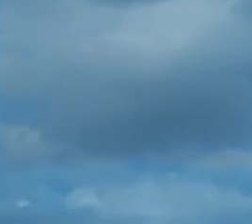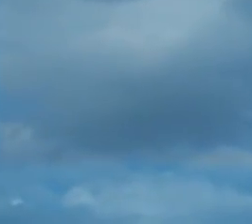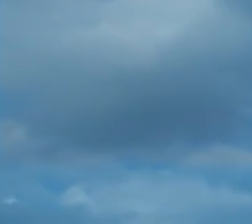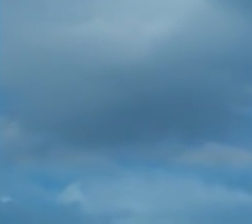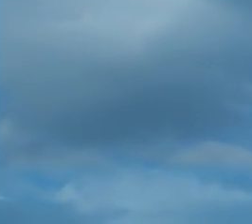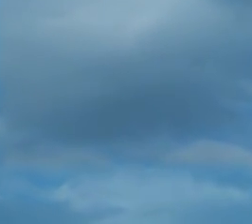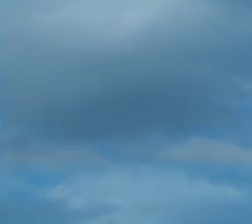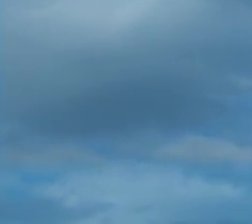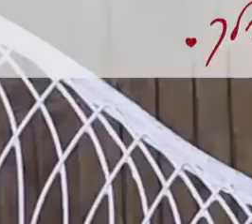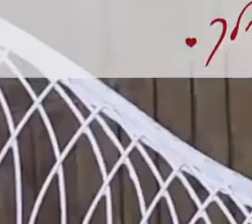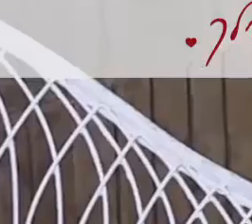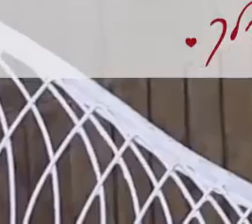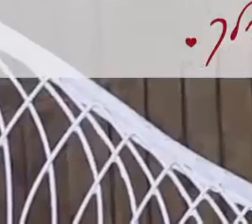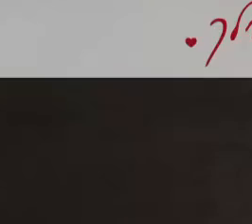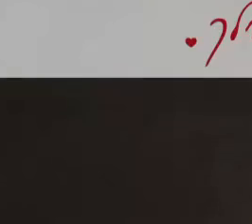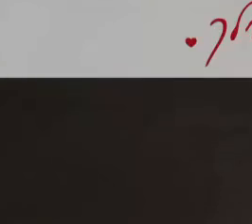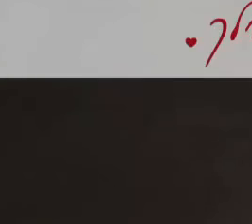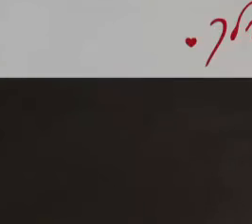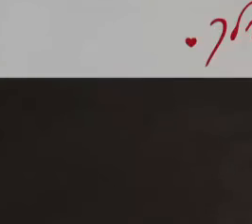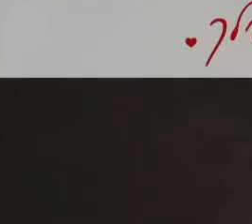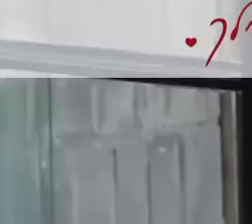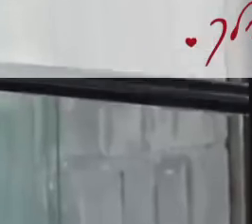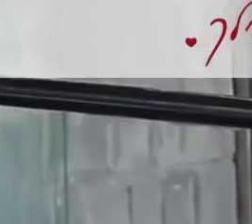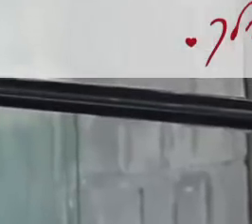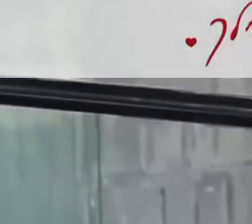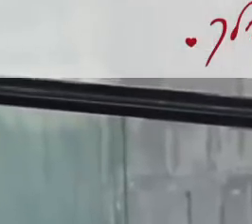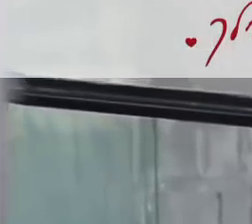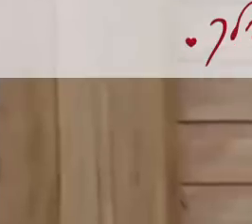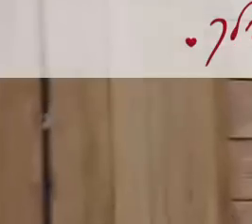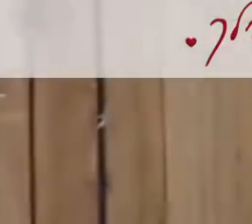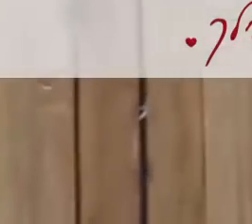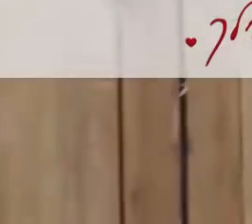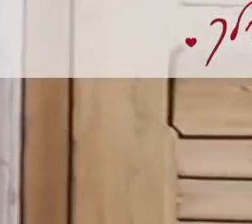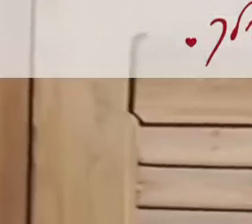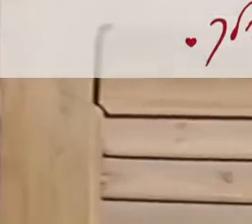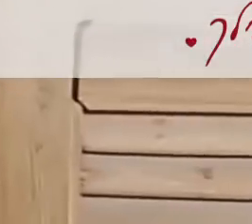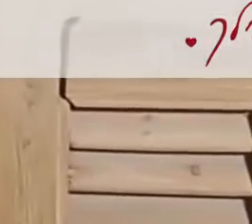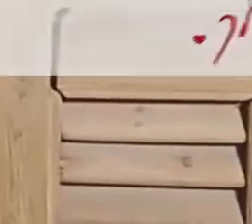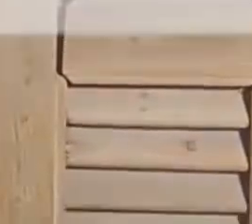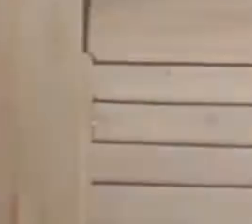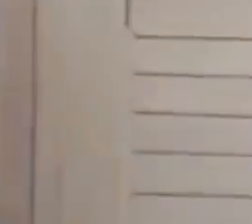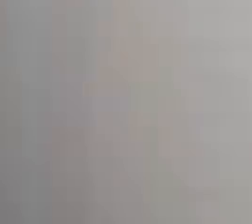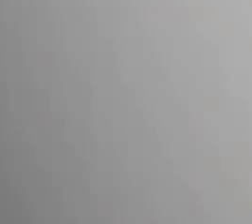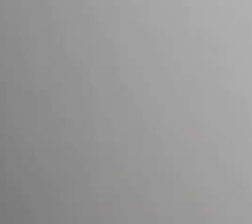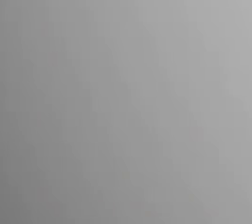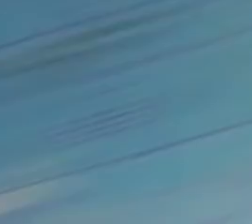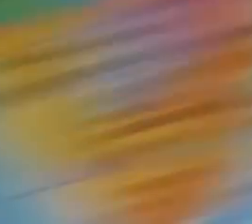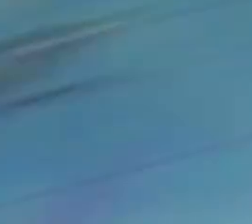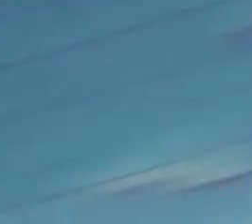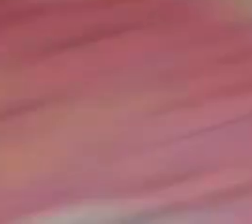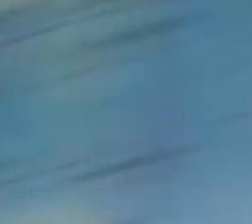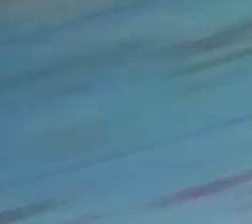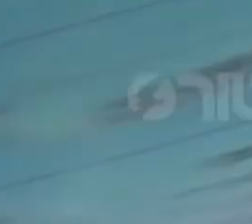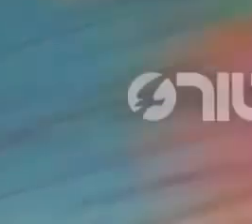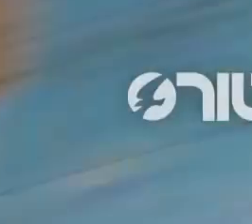התחזית משודרת בחסות. דיסקרט, אופנה ישראלית בקולקציית חג במיוחד בשבילך. שנה טובה מדיסקרט.